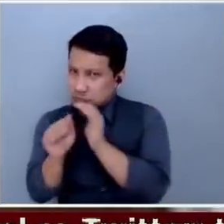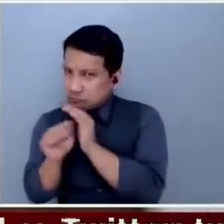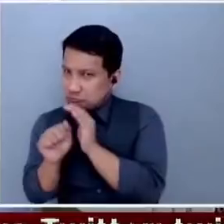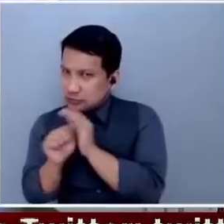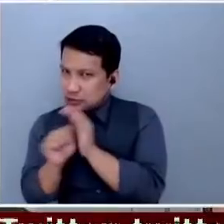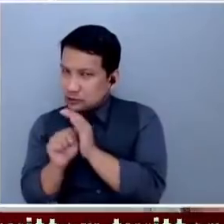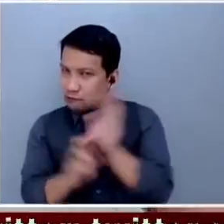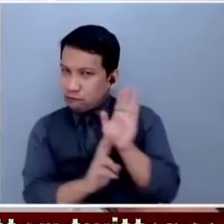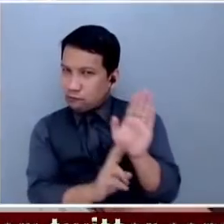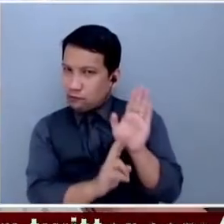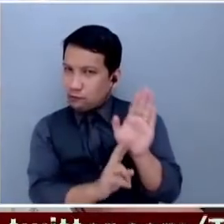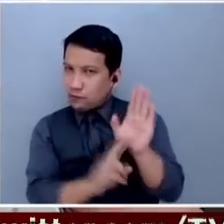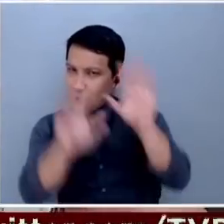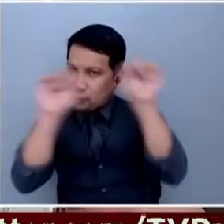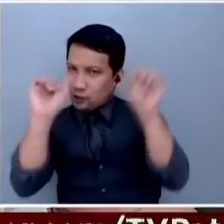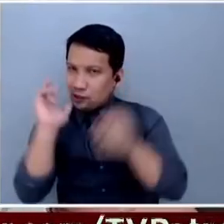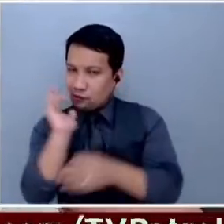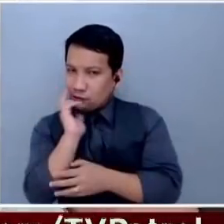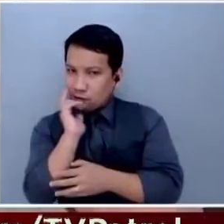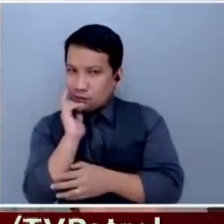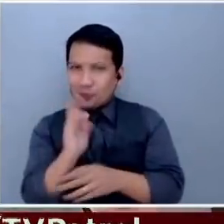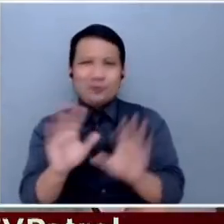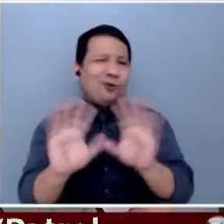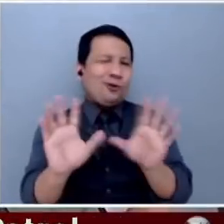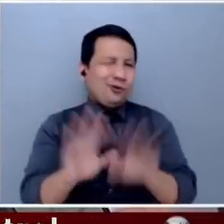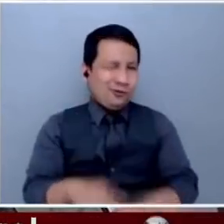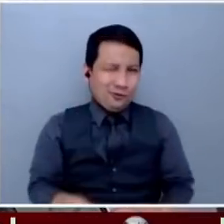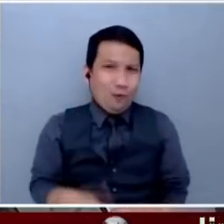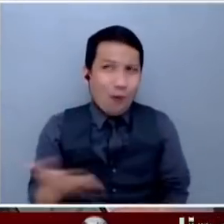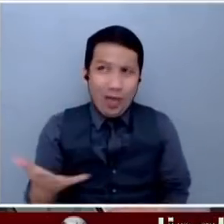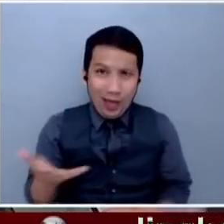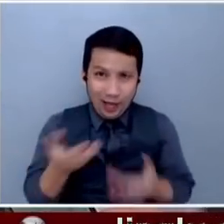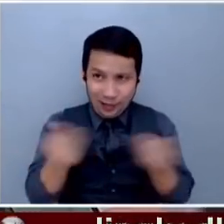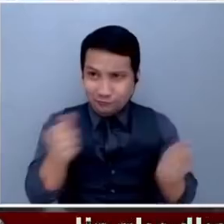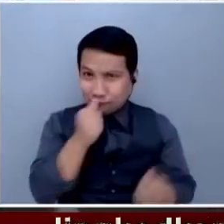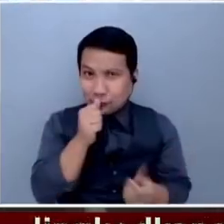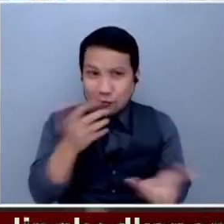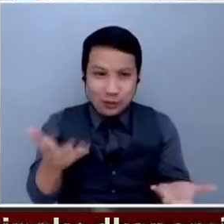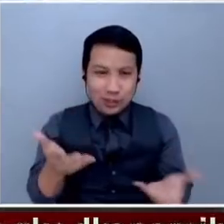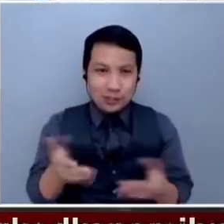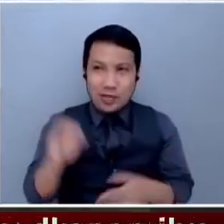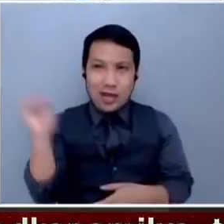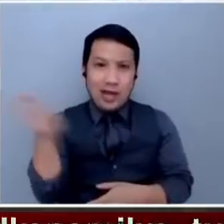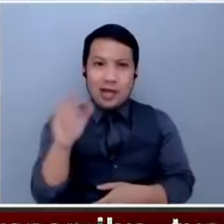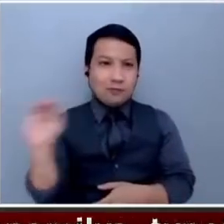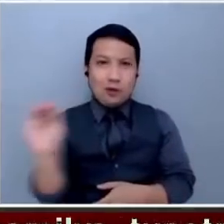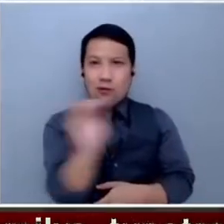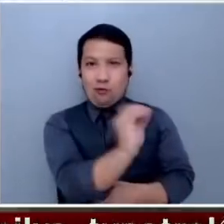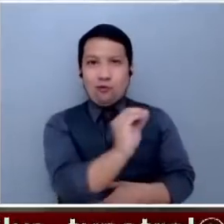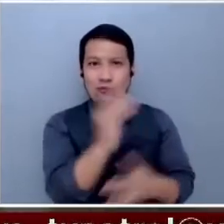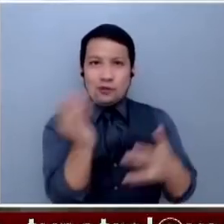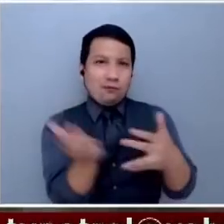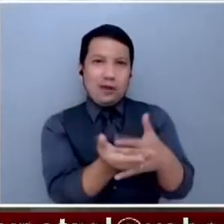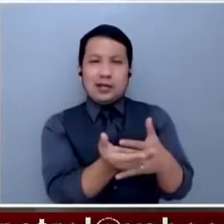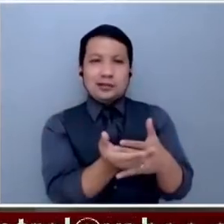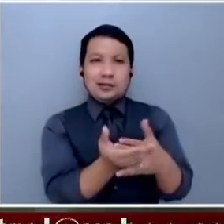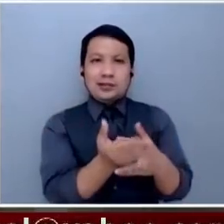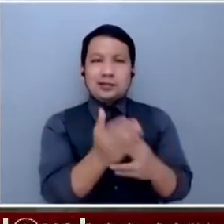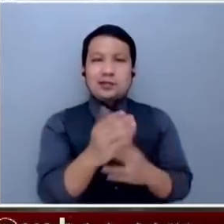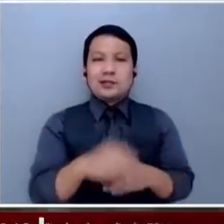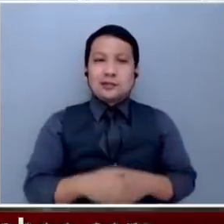Duterte. Wala naman secret eh. Kasi na official na lahat na may kandidatura. Bakit? At para anya maging